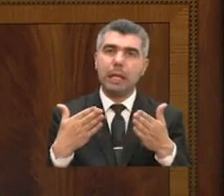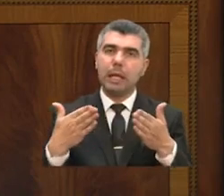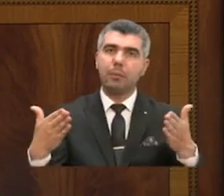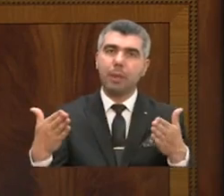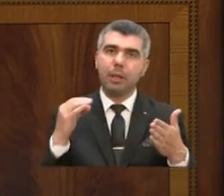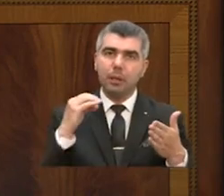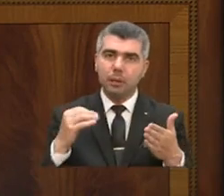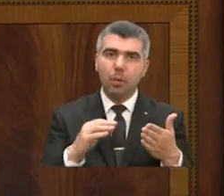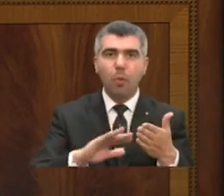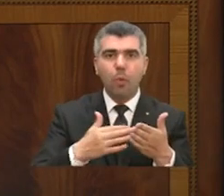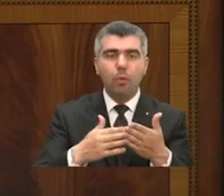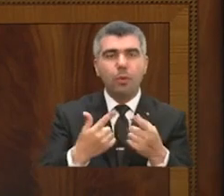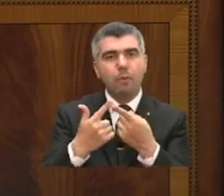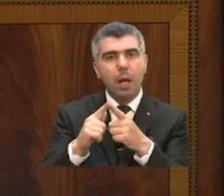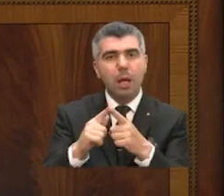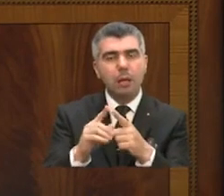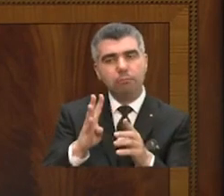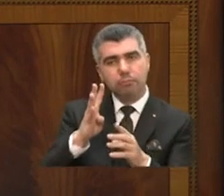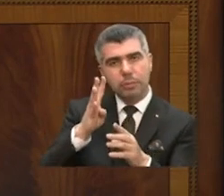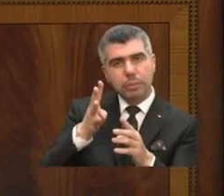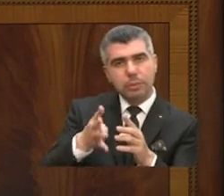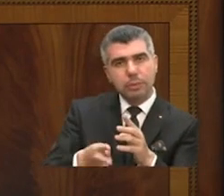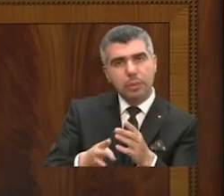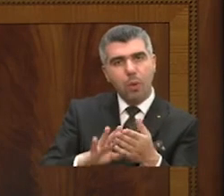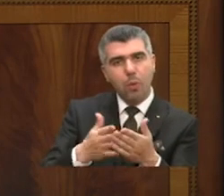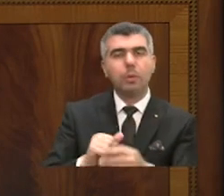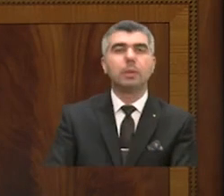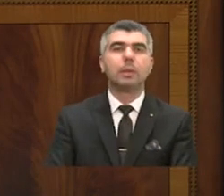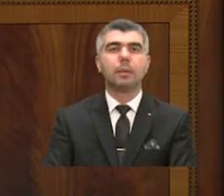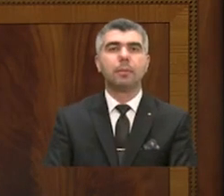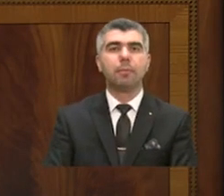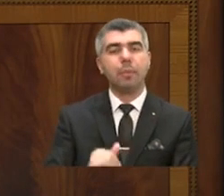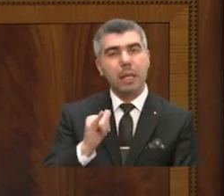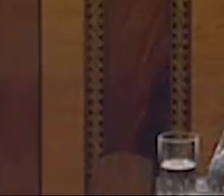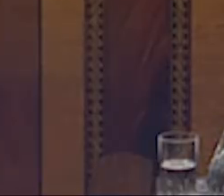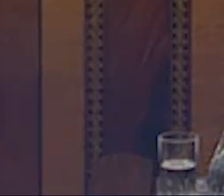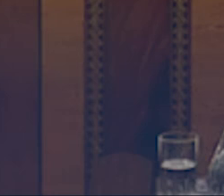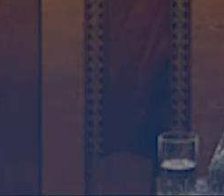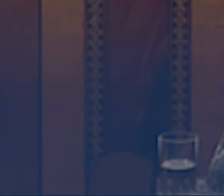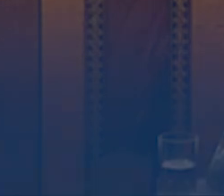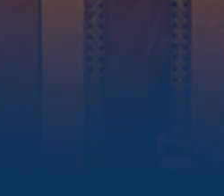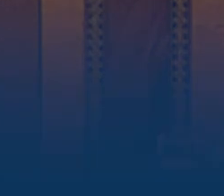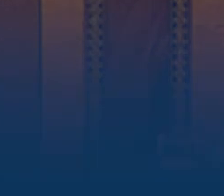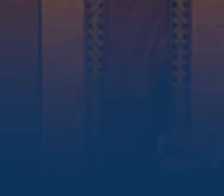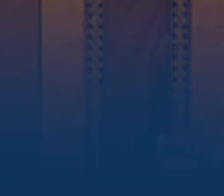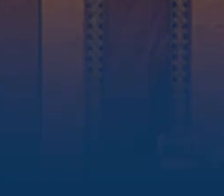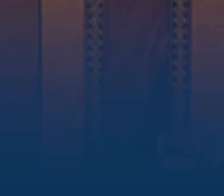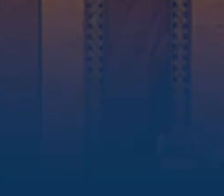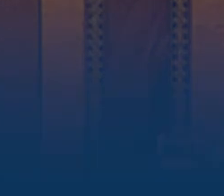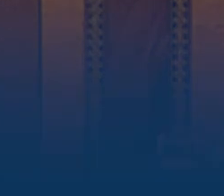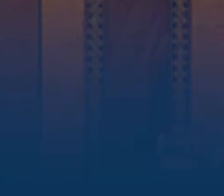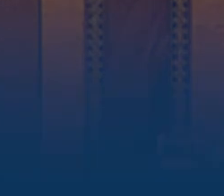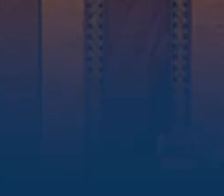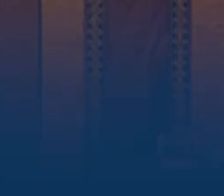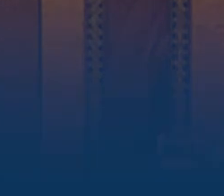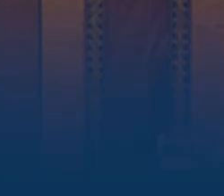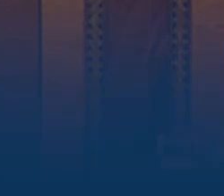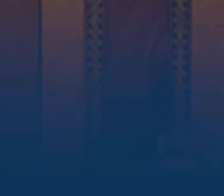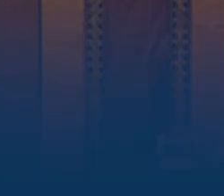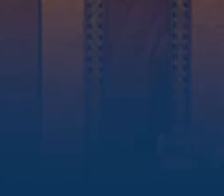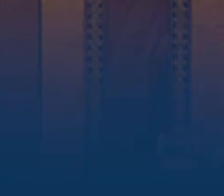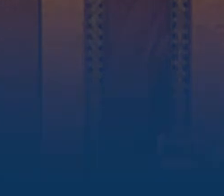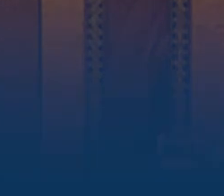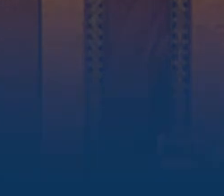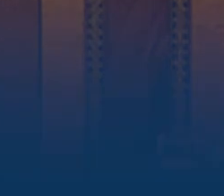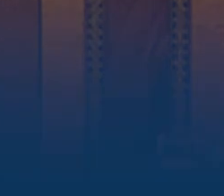ذات التخصصات المتعددة. ولضمان استمرارية السياسة الصحية ببلادنا والضمان ديال